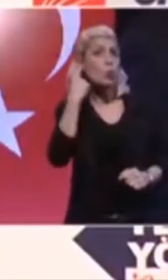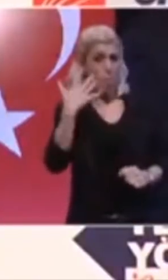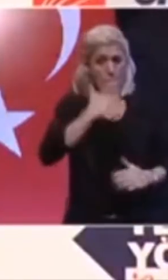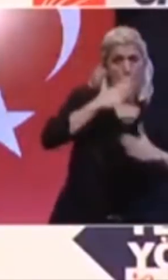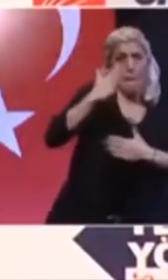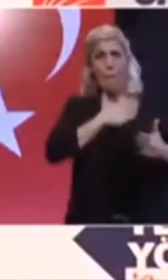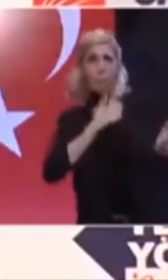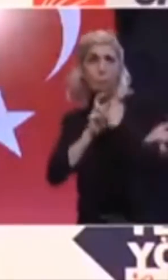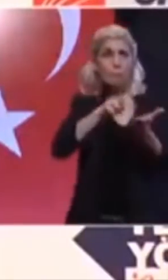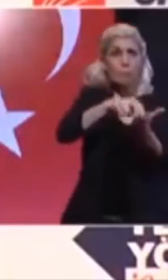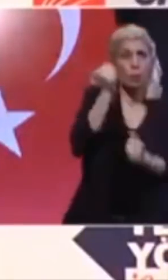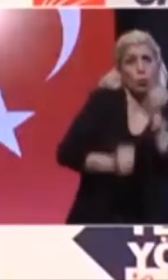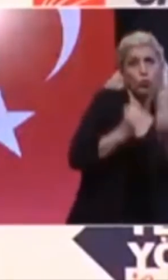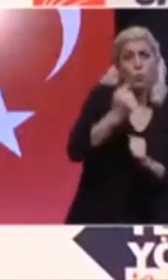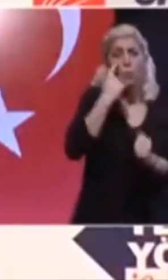koşacağım diyorsunuz.